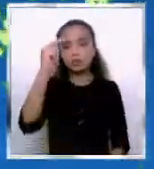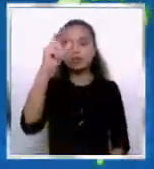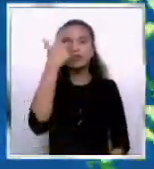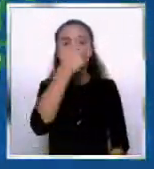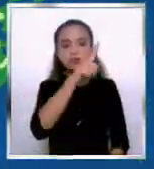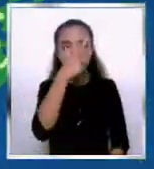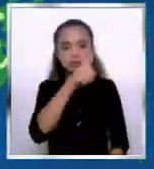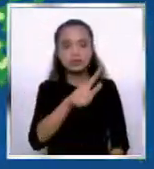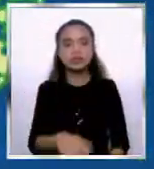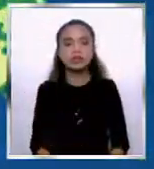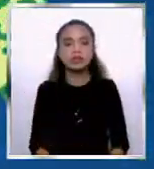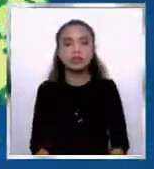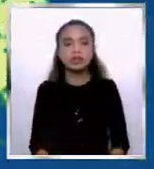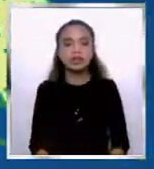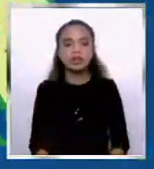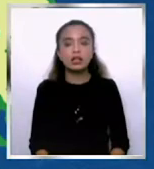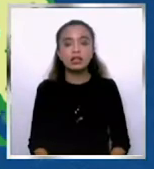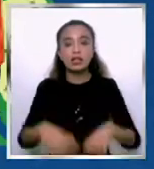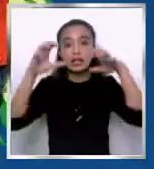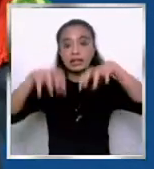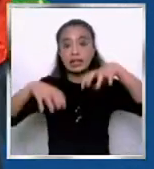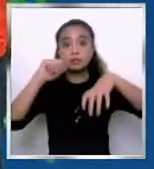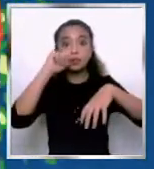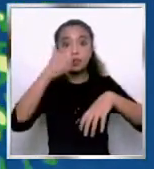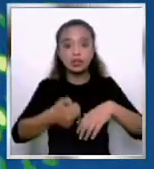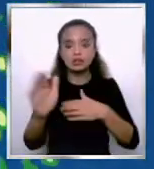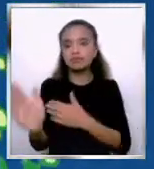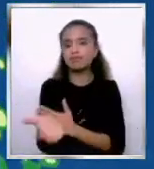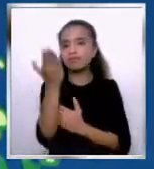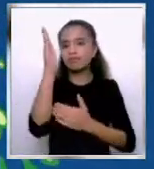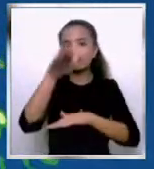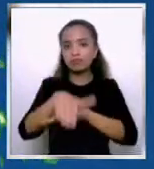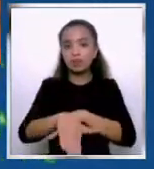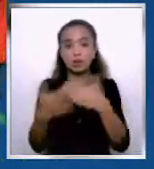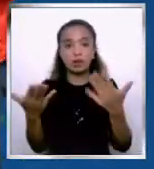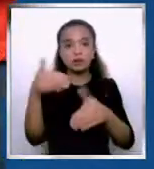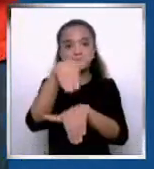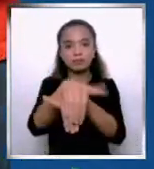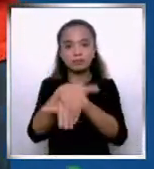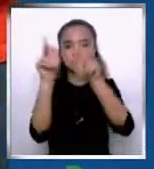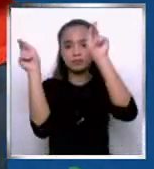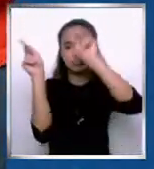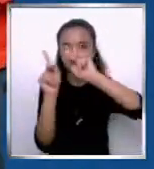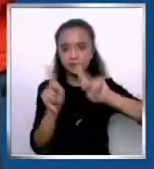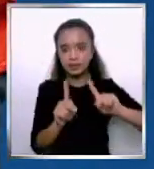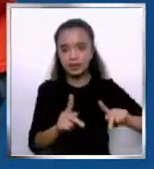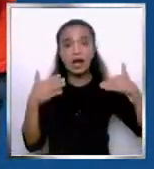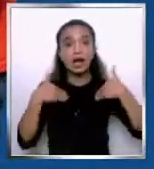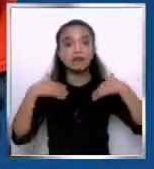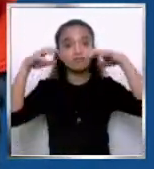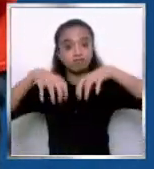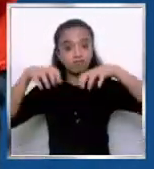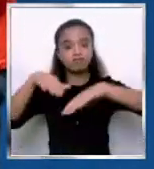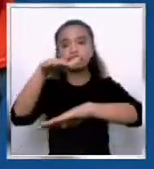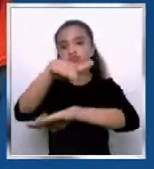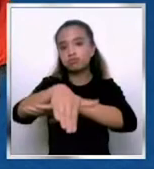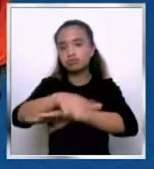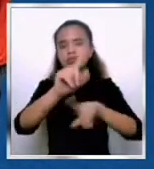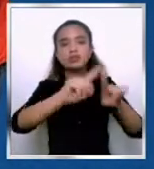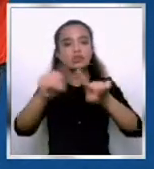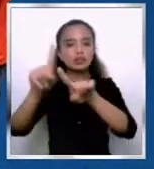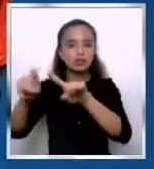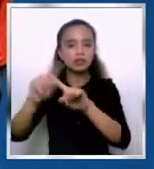rainfall forecast para bukas, maghapon ng ulan dyan sa may Mindoro at Palawan. May ulan din pagdating sa hapon sa iba pang bahagi ng